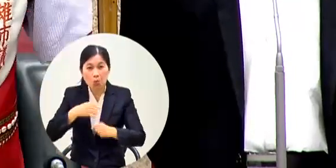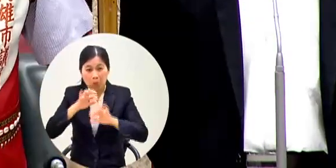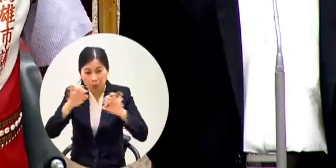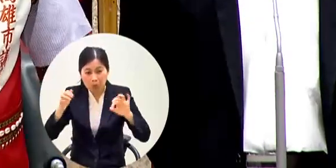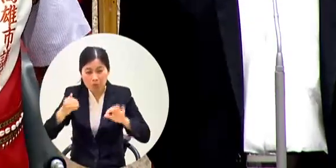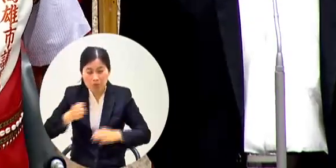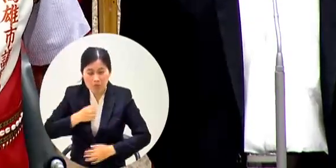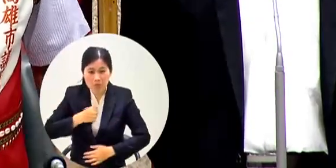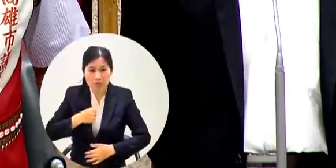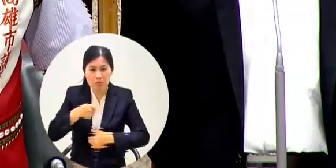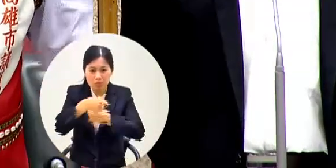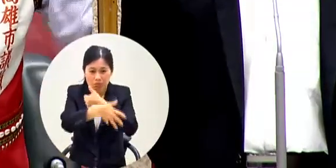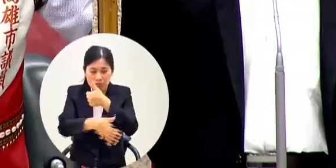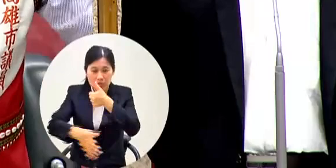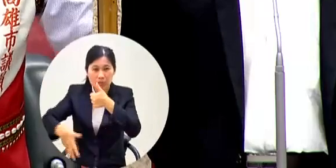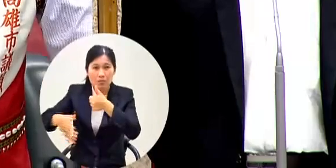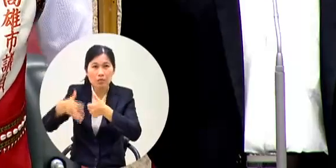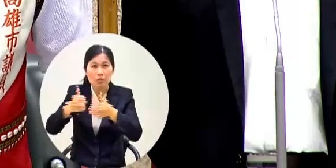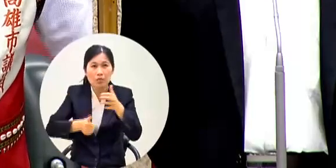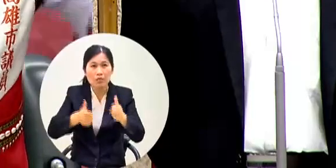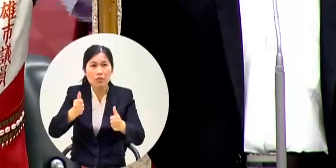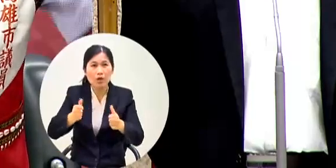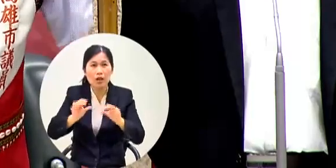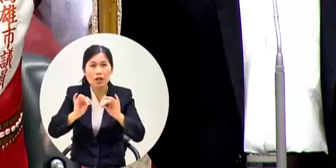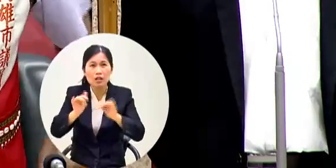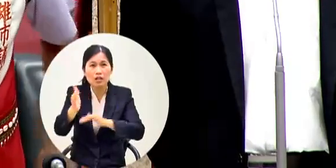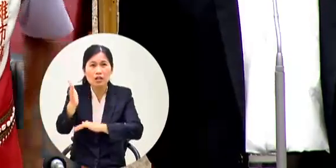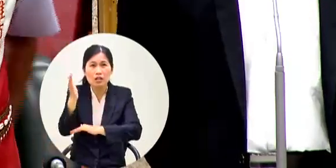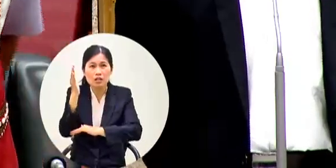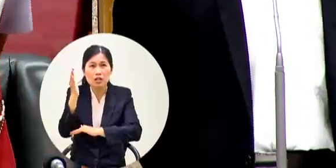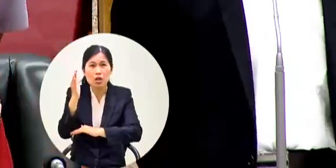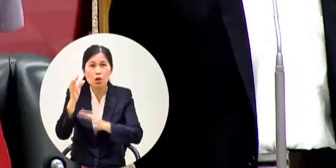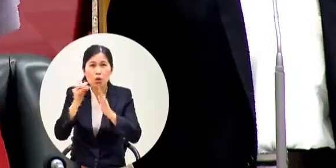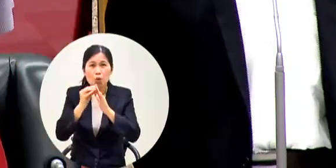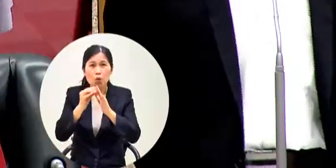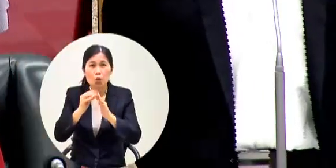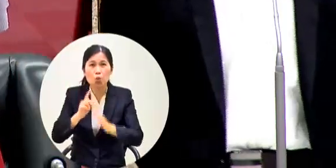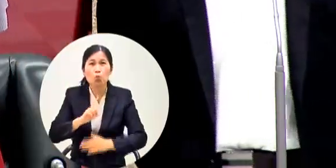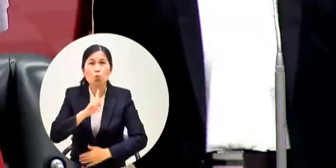第二点，在民国104年，